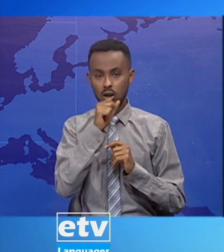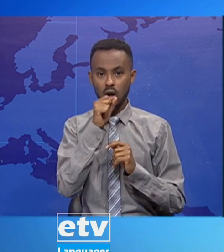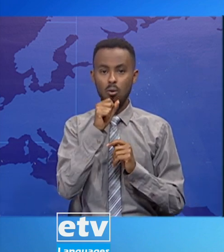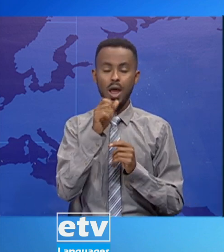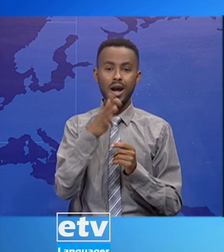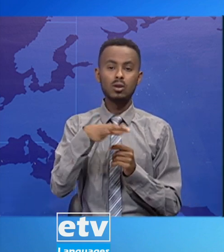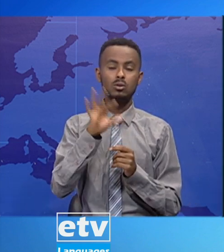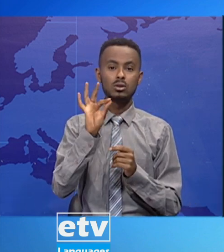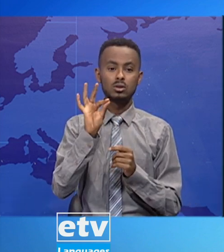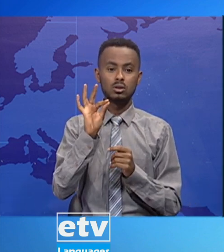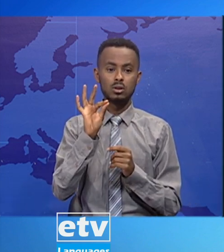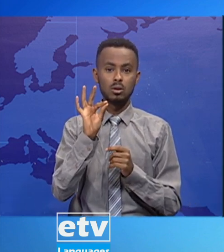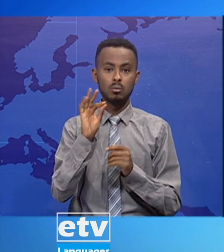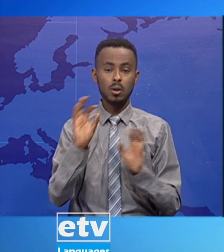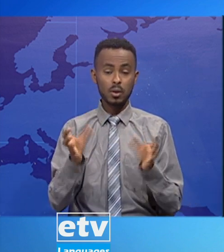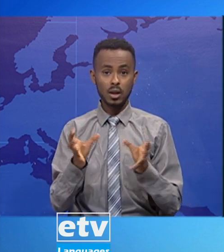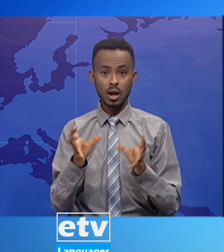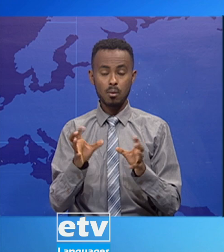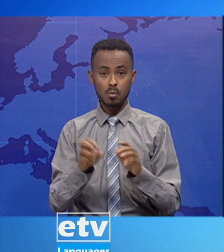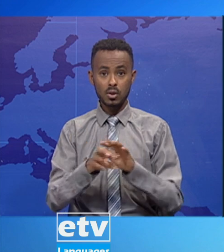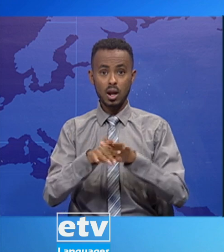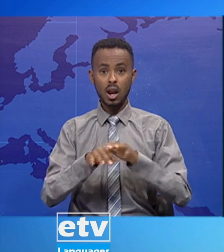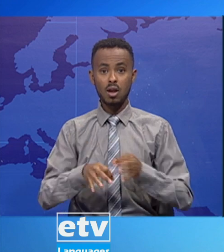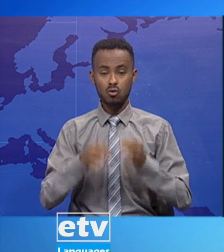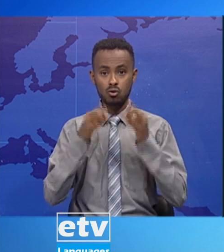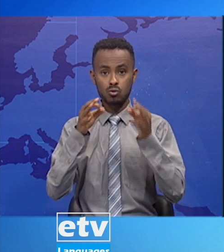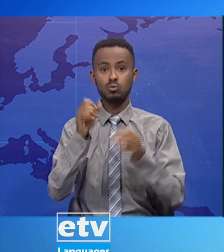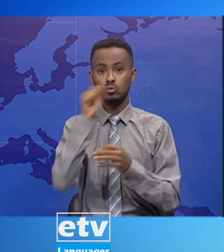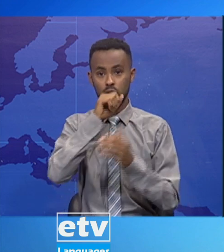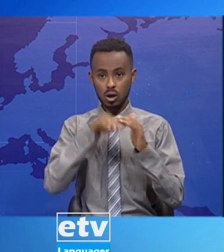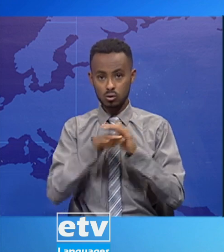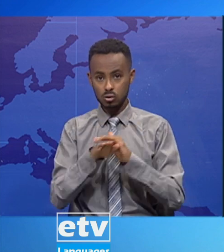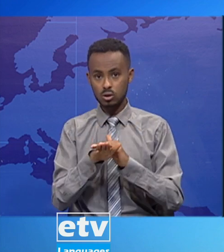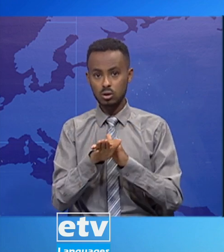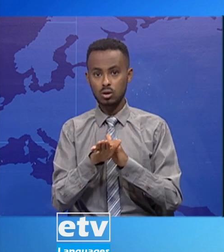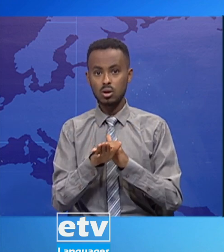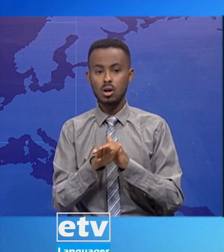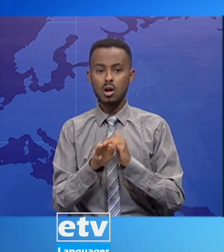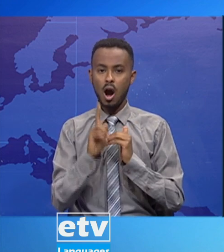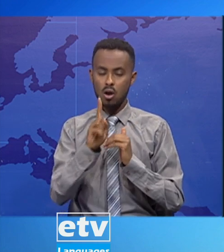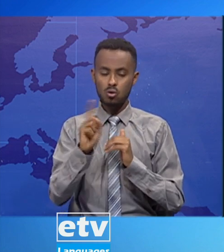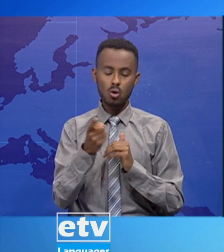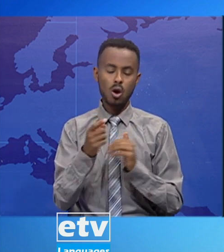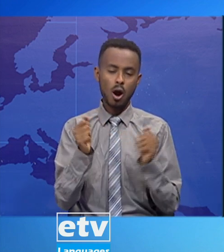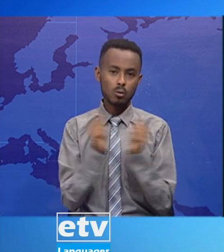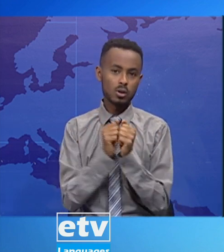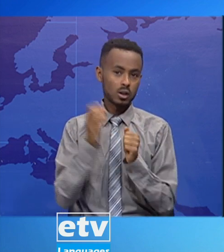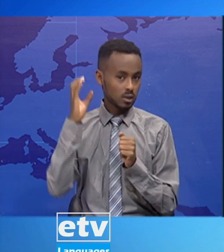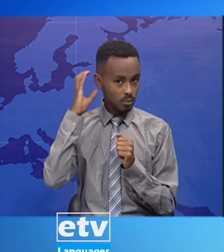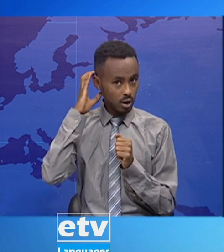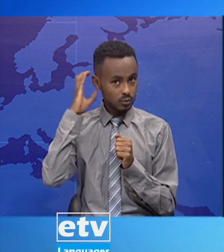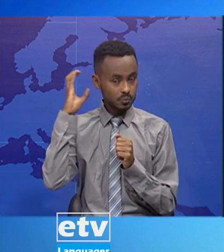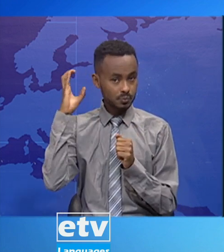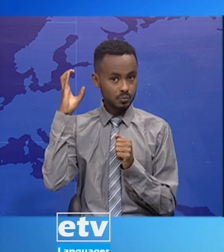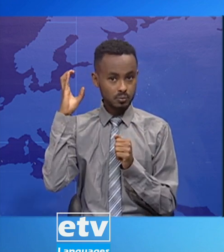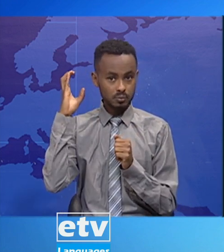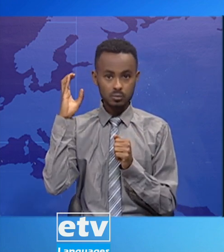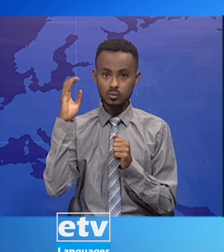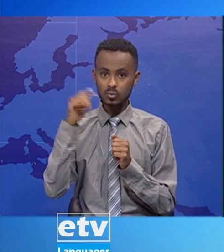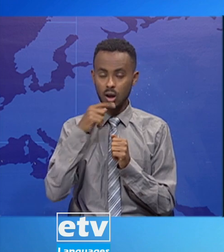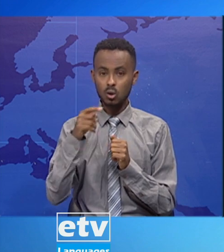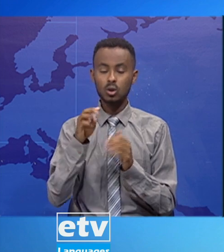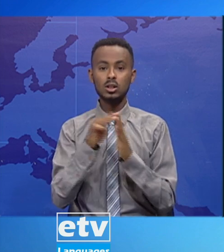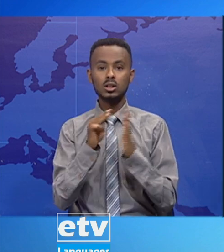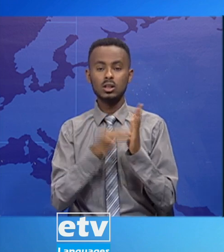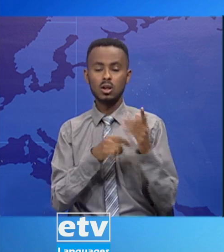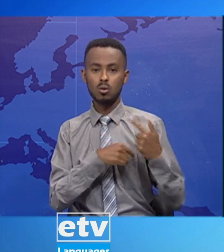በላይቨር ምንድነው በሚዲያ በሚለቀቁ ሙዚቃዎች ውስጥ አንዱ ሆኖ እየተሰማ እንዳልኩ